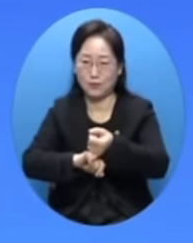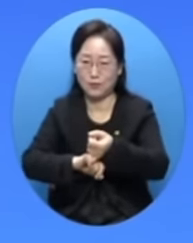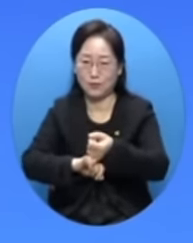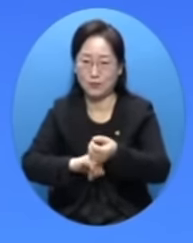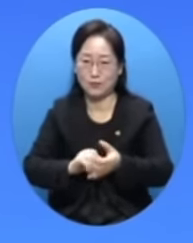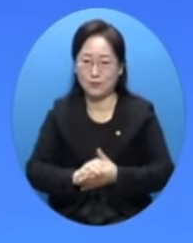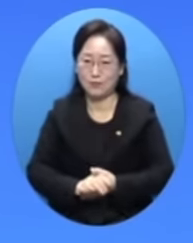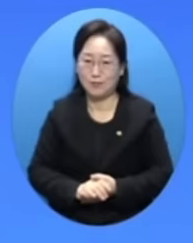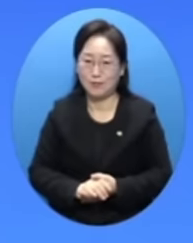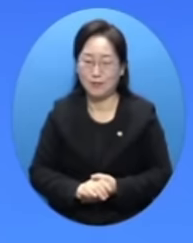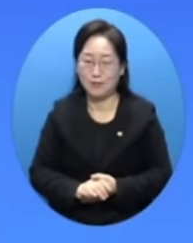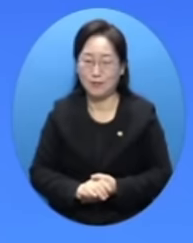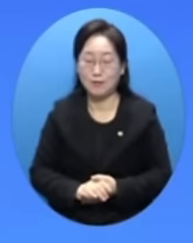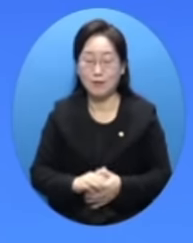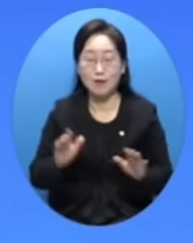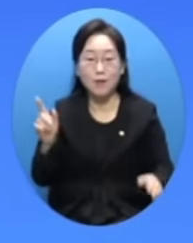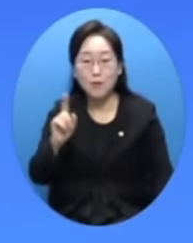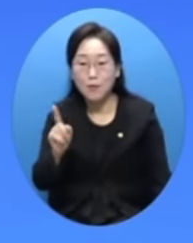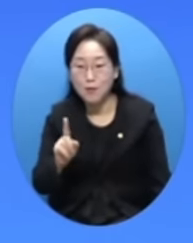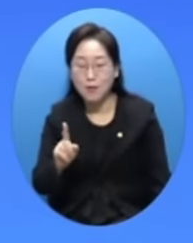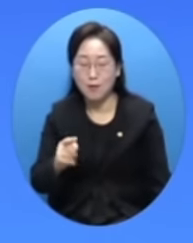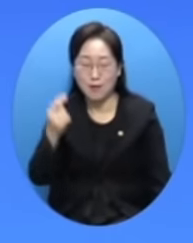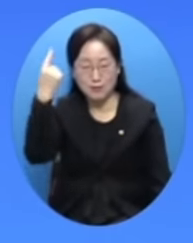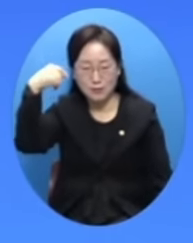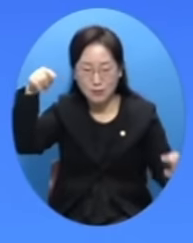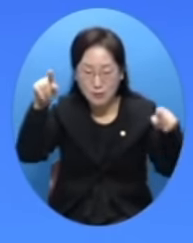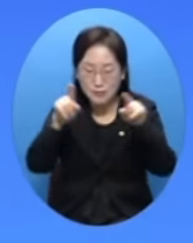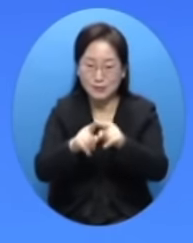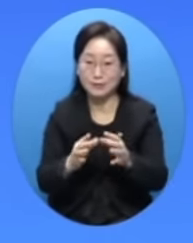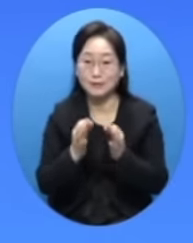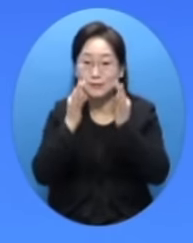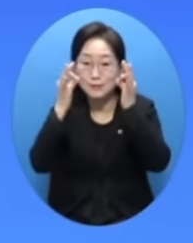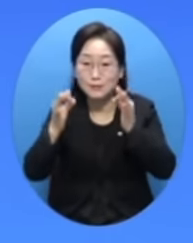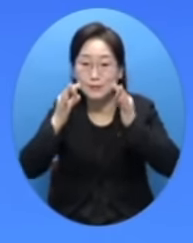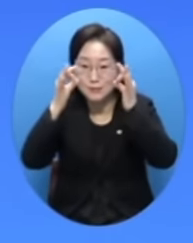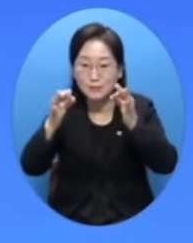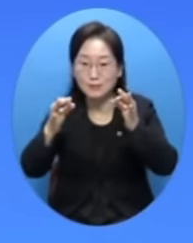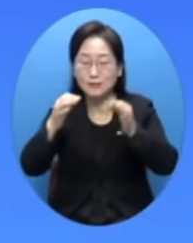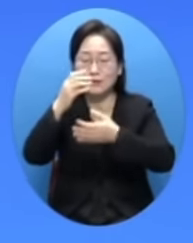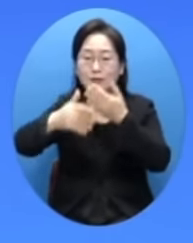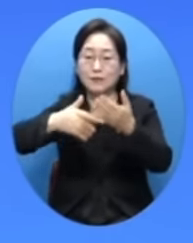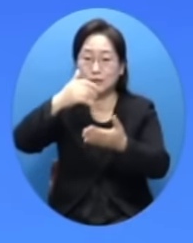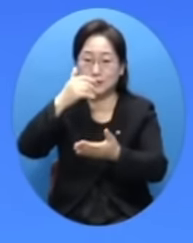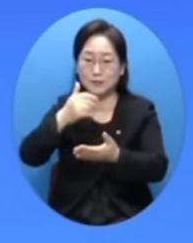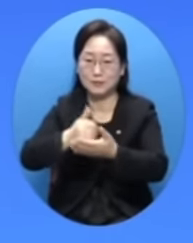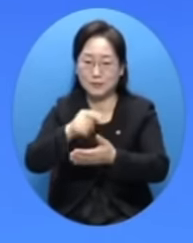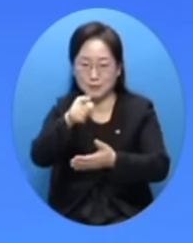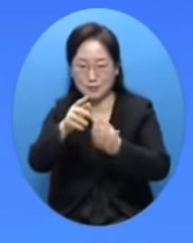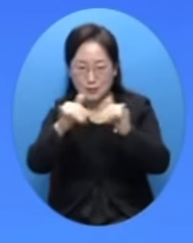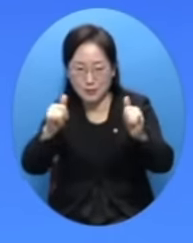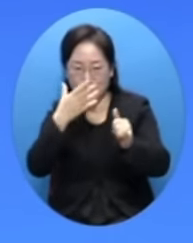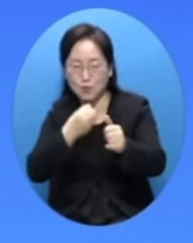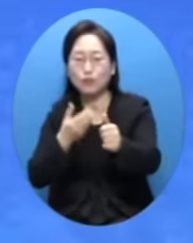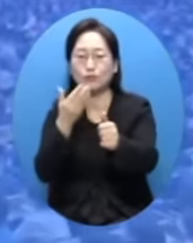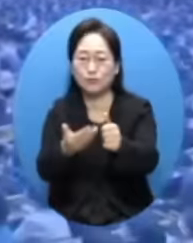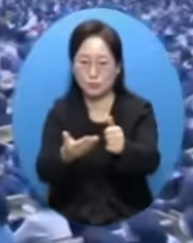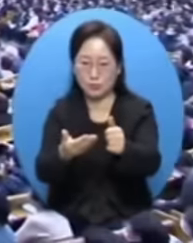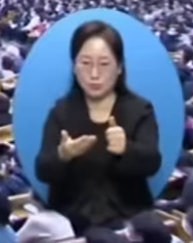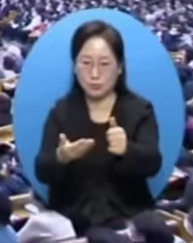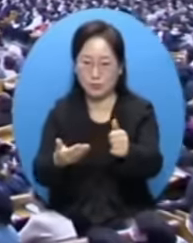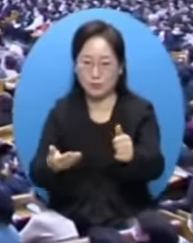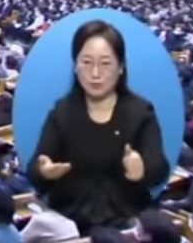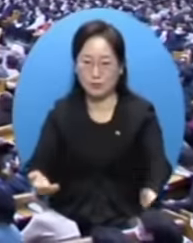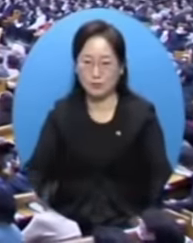것입니다 못하도 정성껏 하고 최선을 다할 때 하나님께서 그 사람의 내려 주시는 것입니다